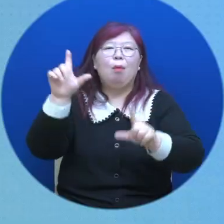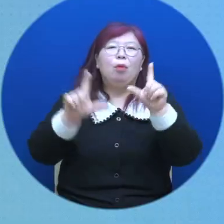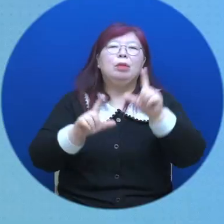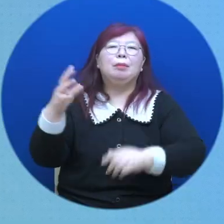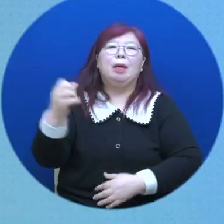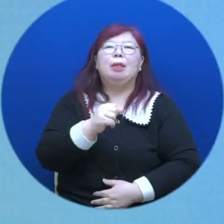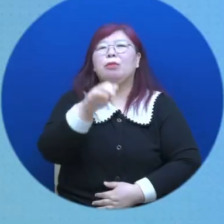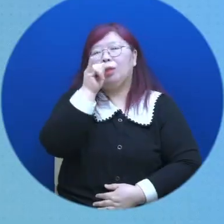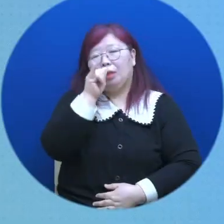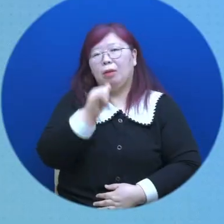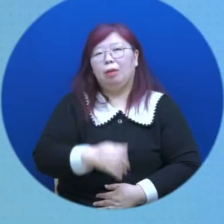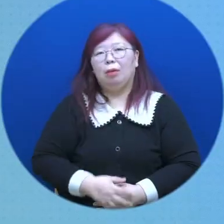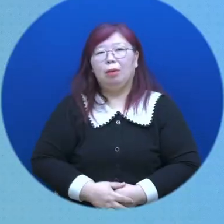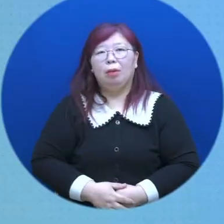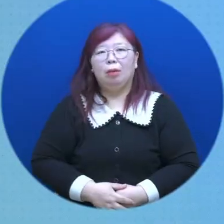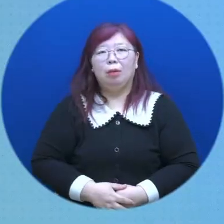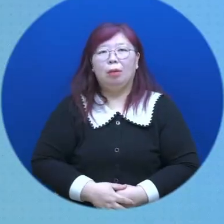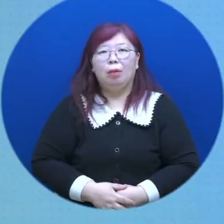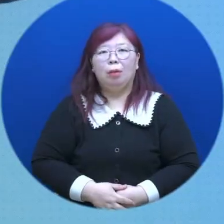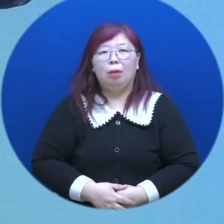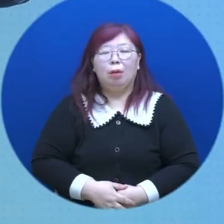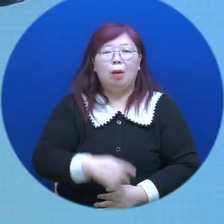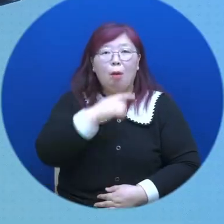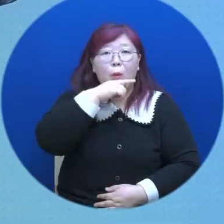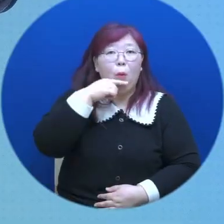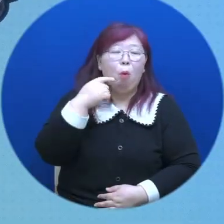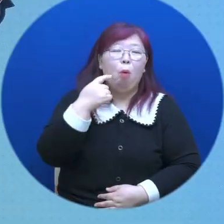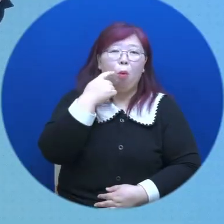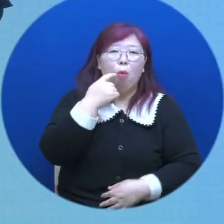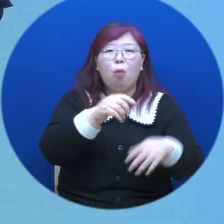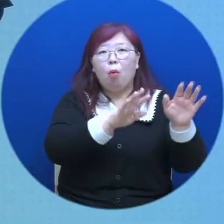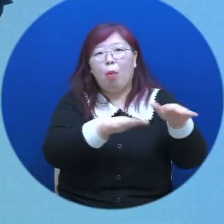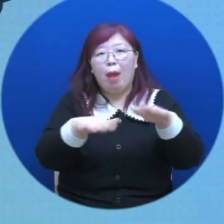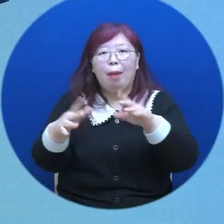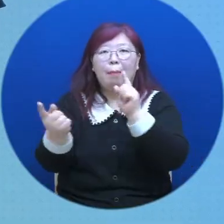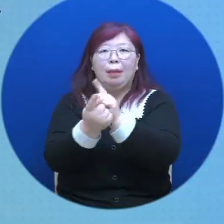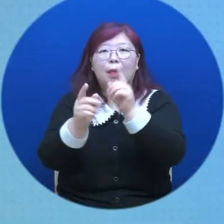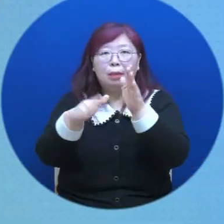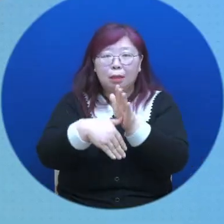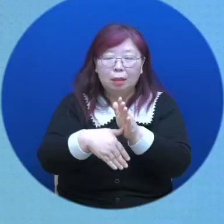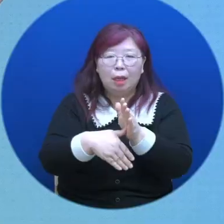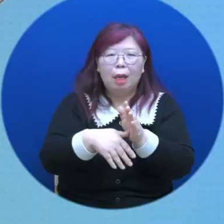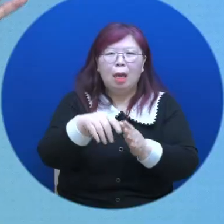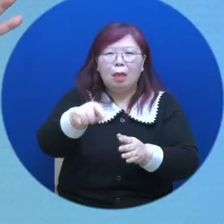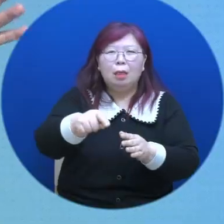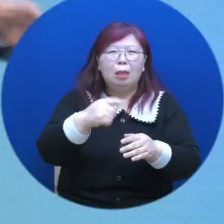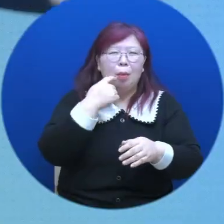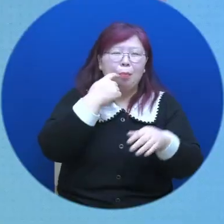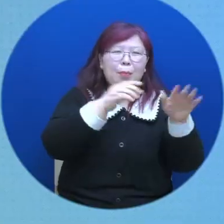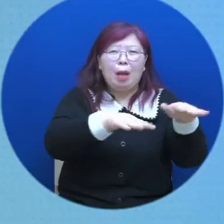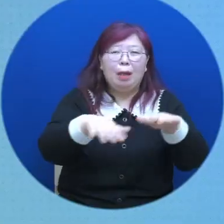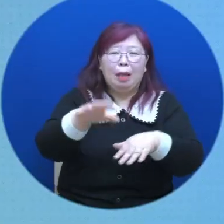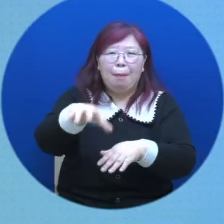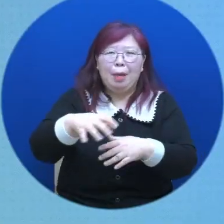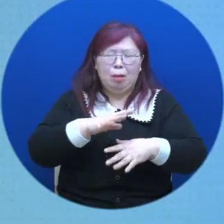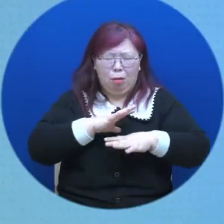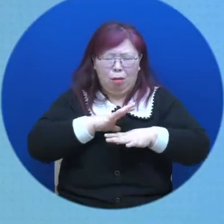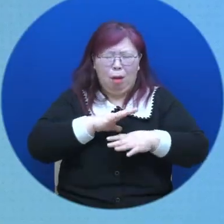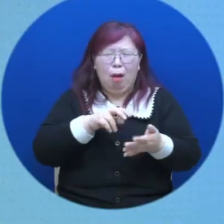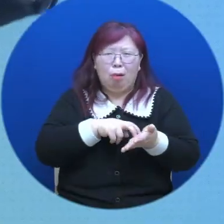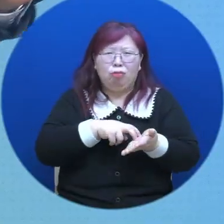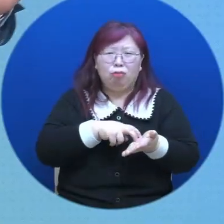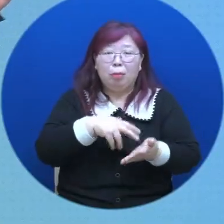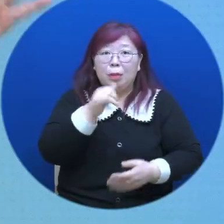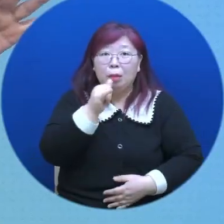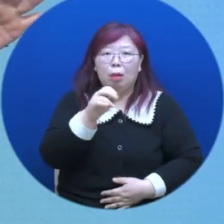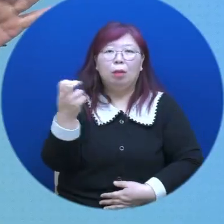거예요. 보십시오. 홍해를 만났을 때 머리 숙인 자로 그 홍해 앞에 두려워 떠는 것이 그들의 모습이에요.